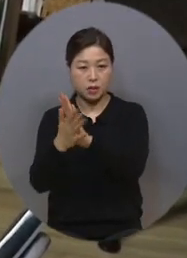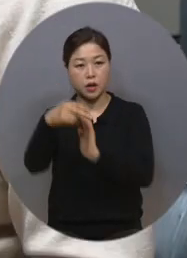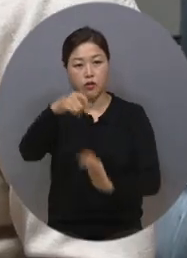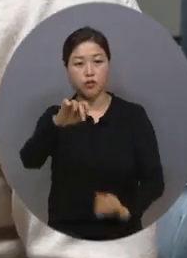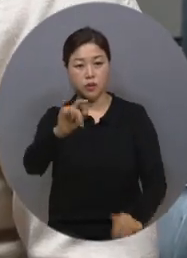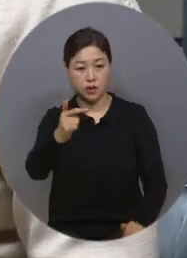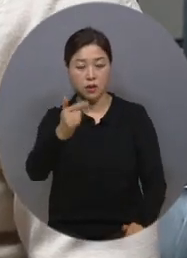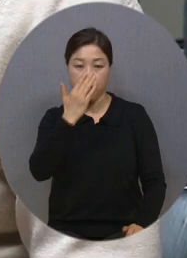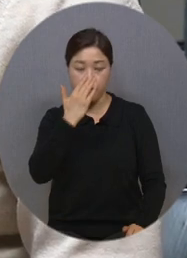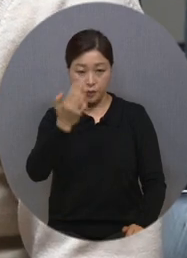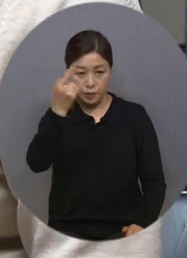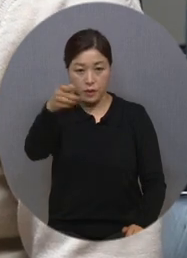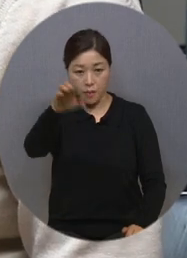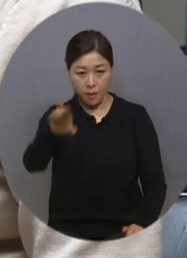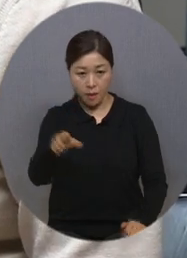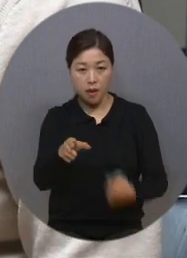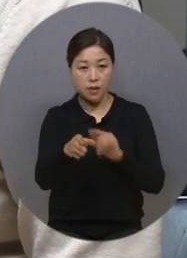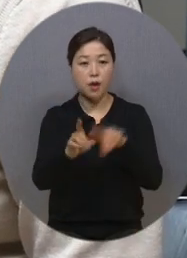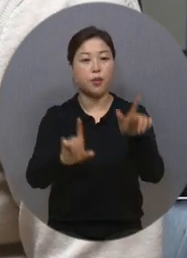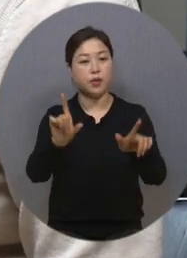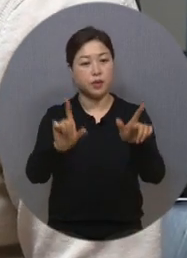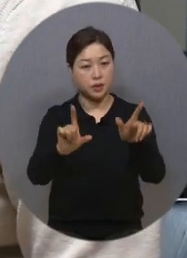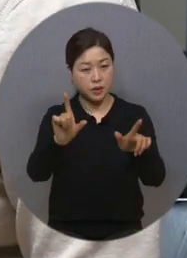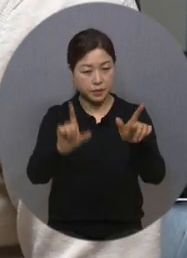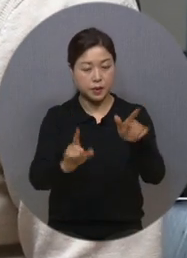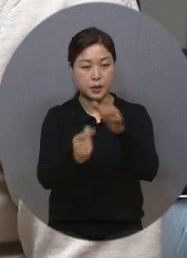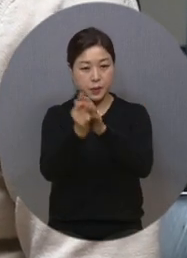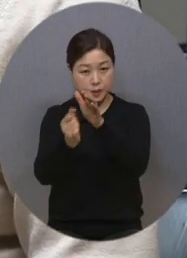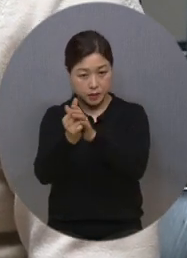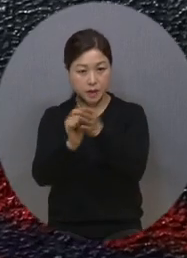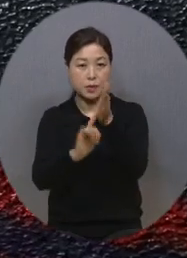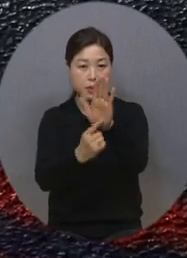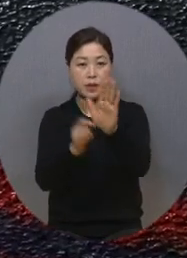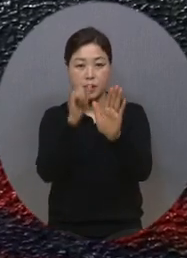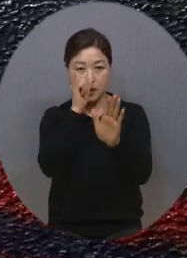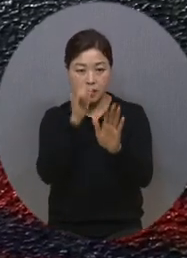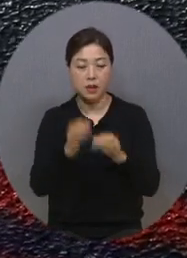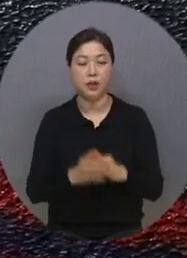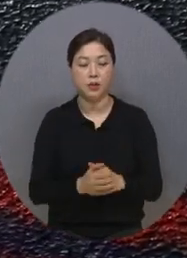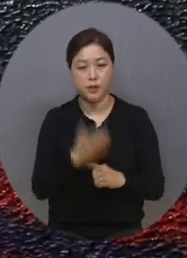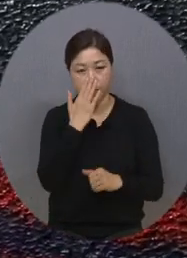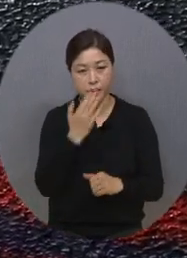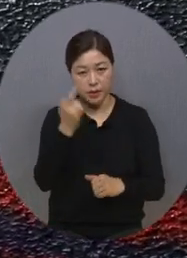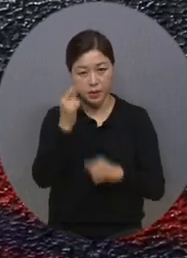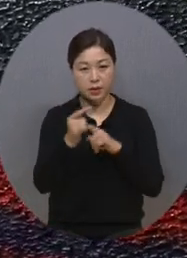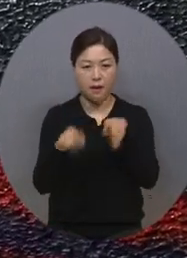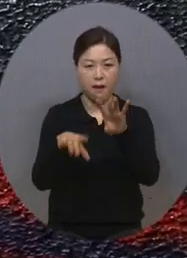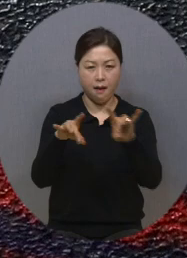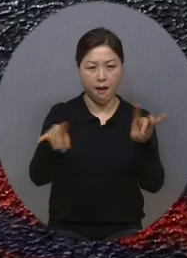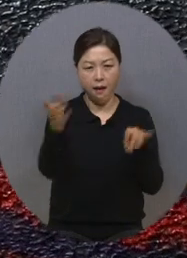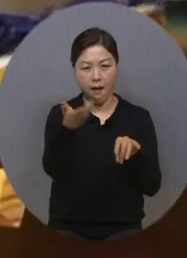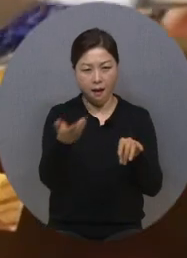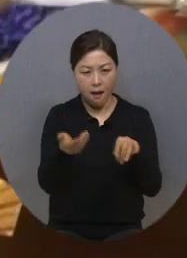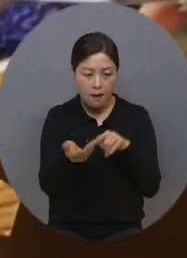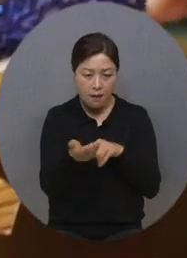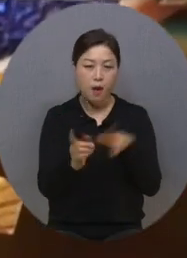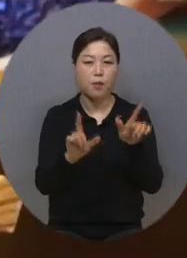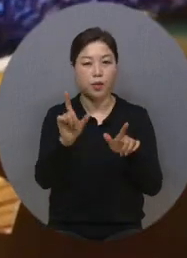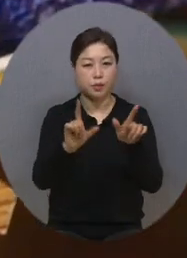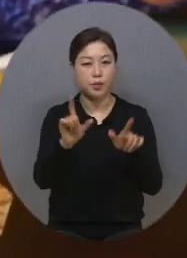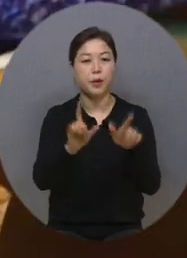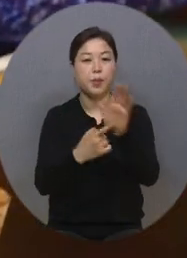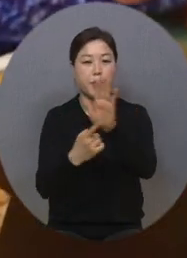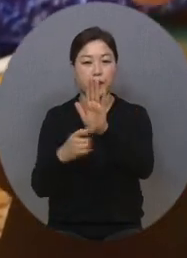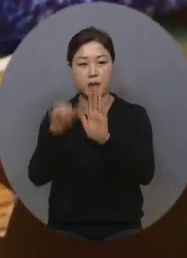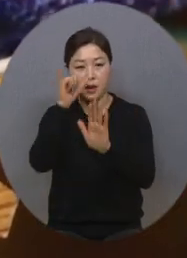순천만을 작가만의 감성으로 독창적으로 표현하고 순천만의 갯벌의 느낌을 살리기 위해 나이프를